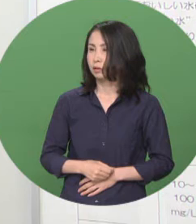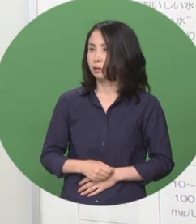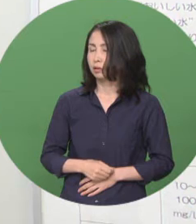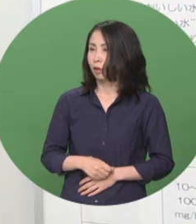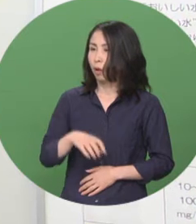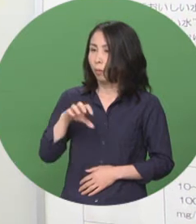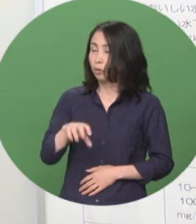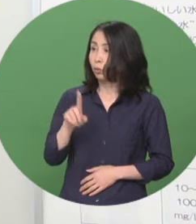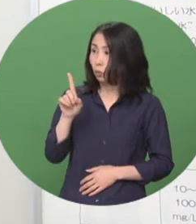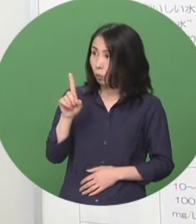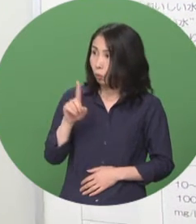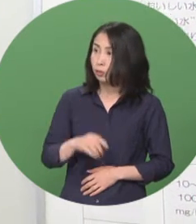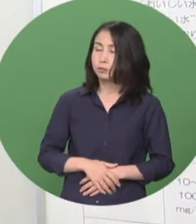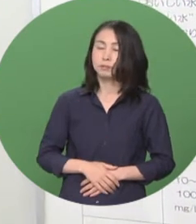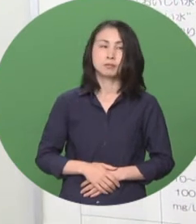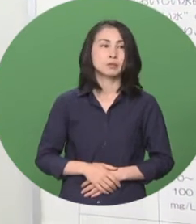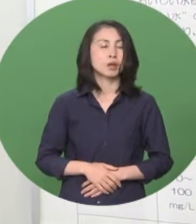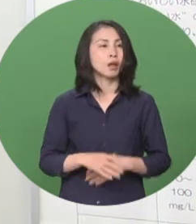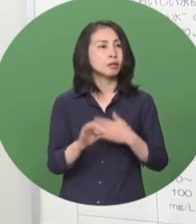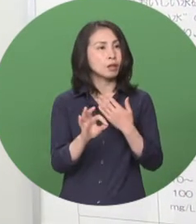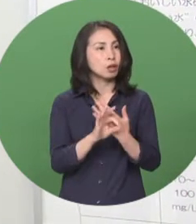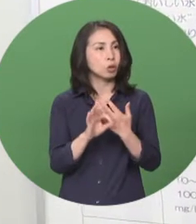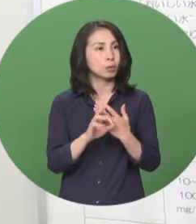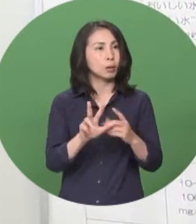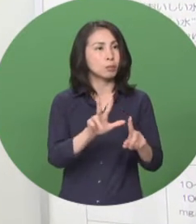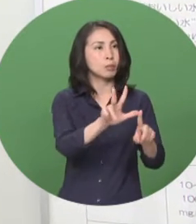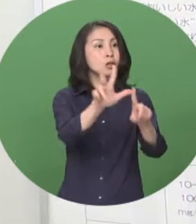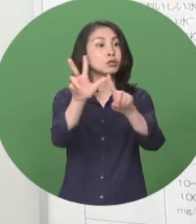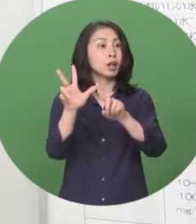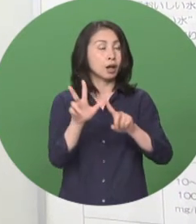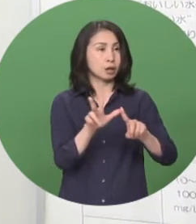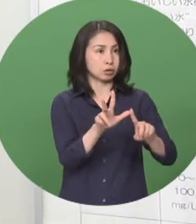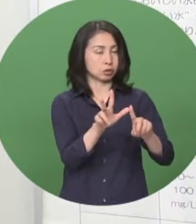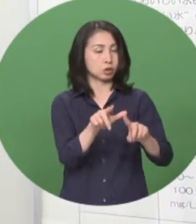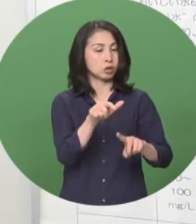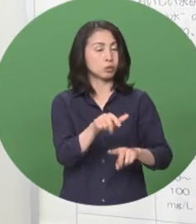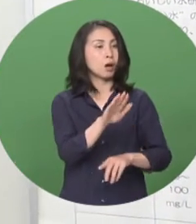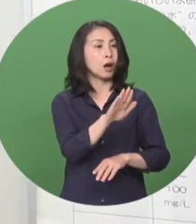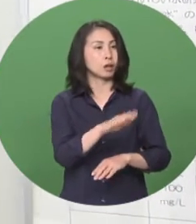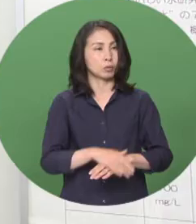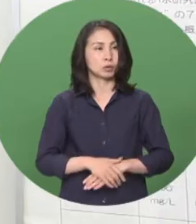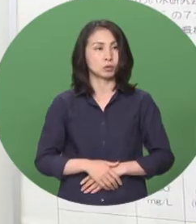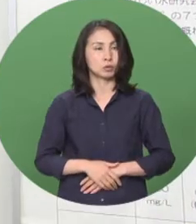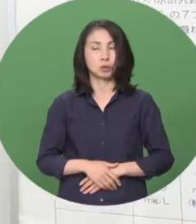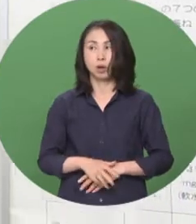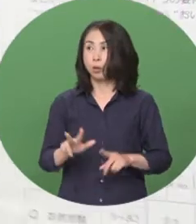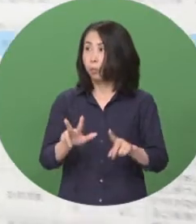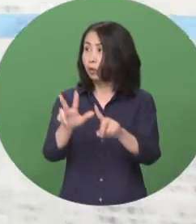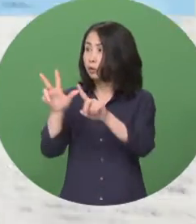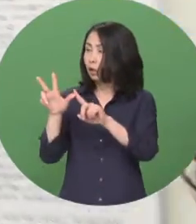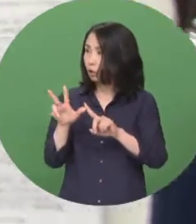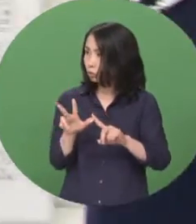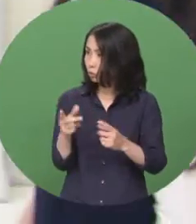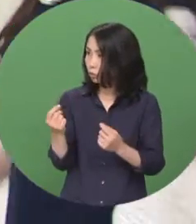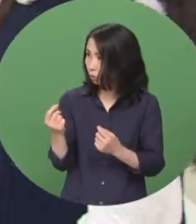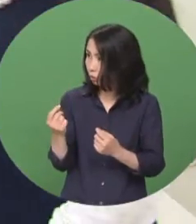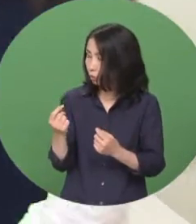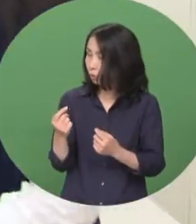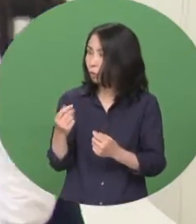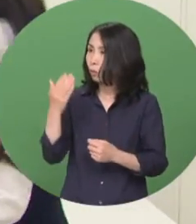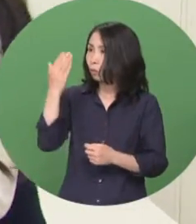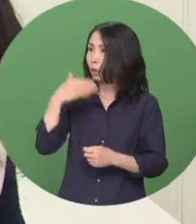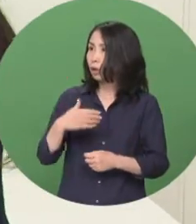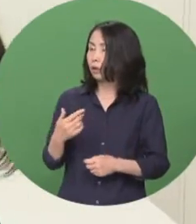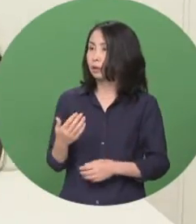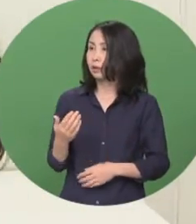めるところってあるんですか？ はいはい、そうですね、例えばベルテラスに水飲み場はございます。 ベルテラスですか？ はい、 今